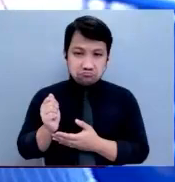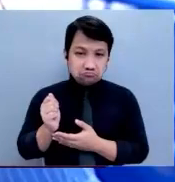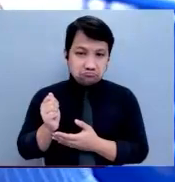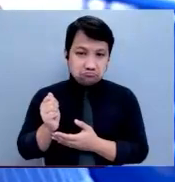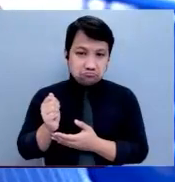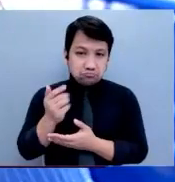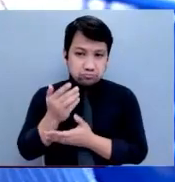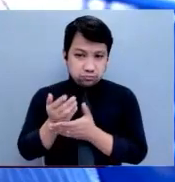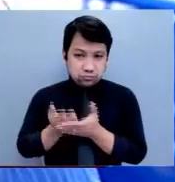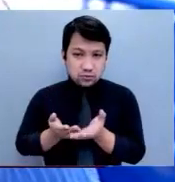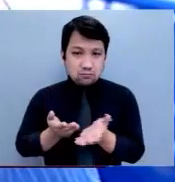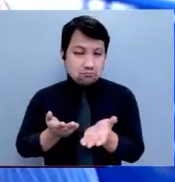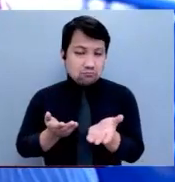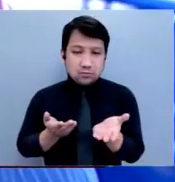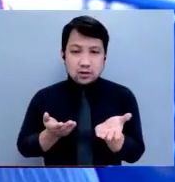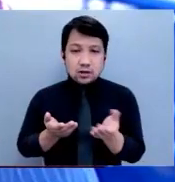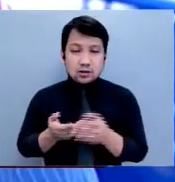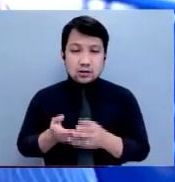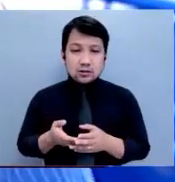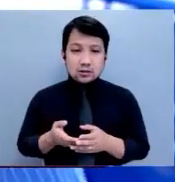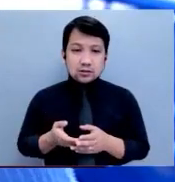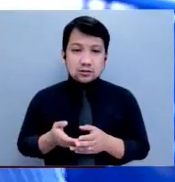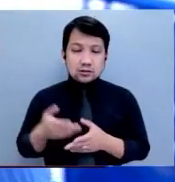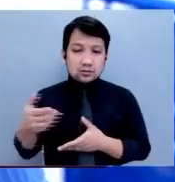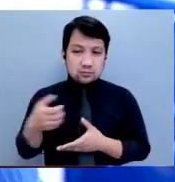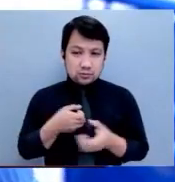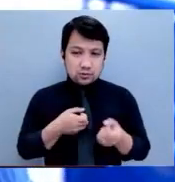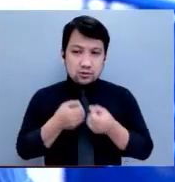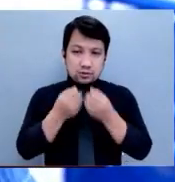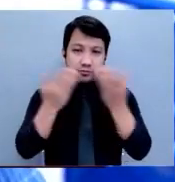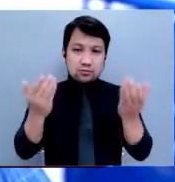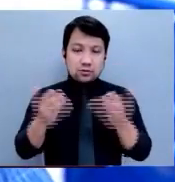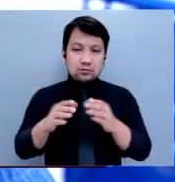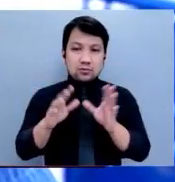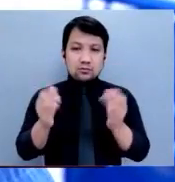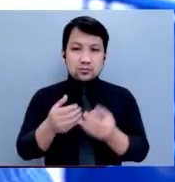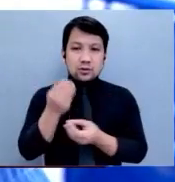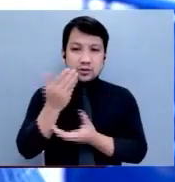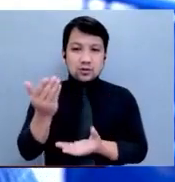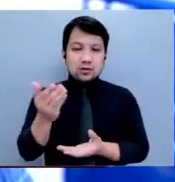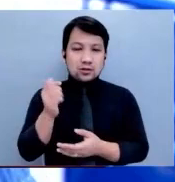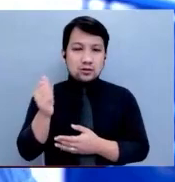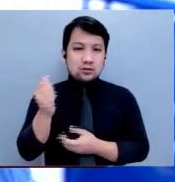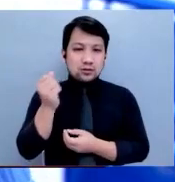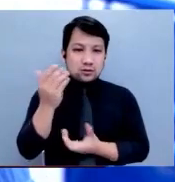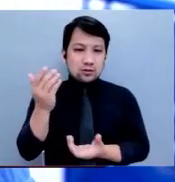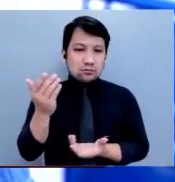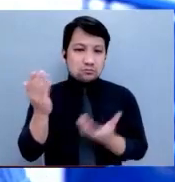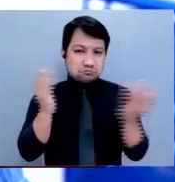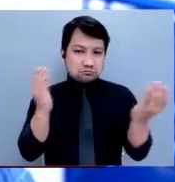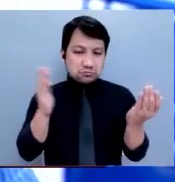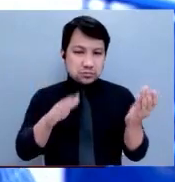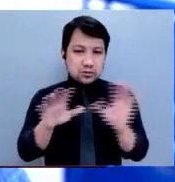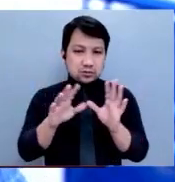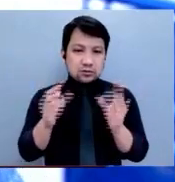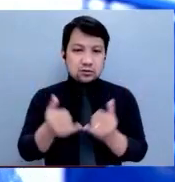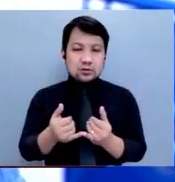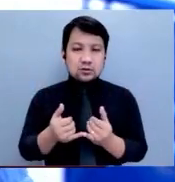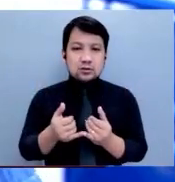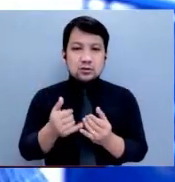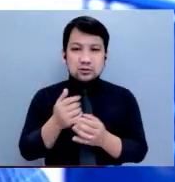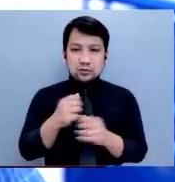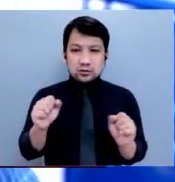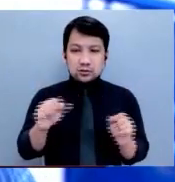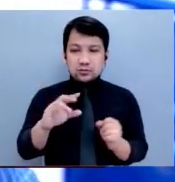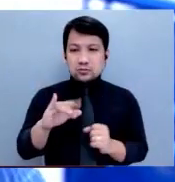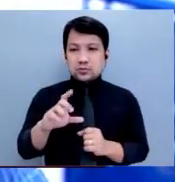some were recruited just to train the barangay tanod, sort of like that, and civil security units